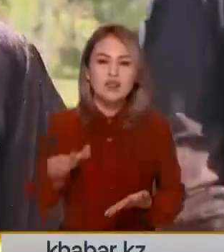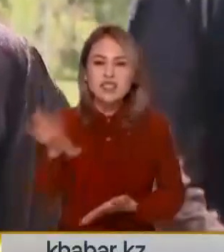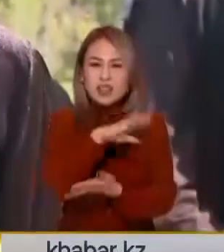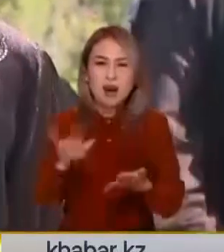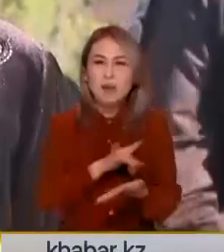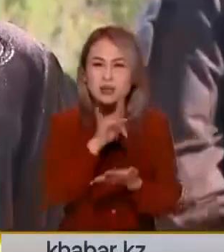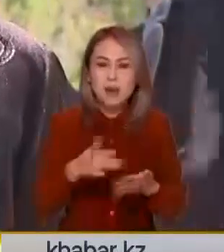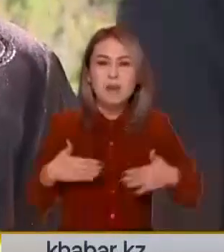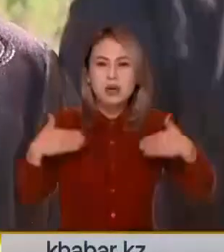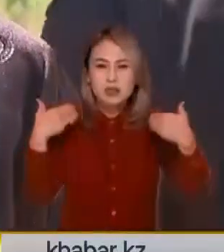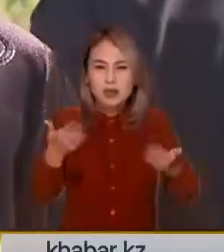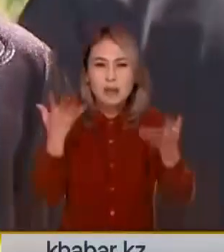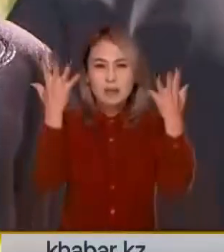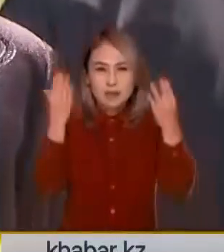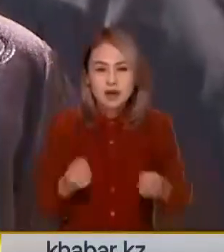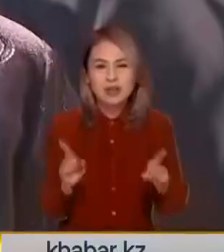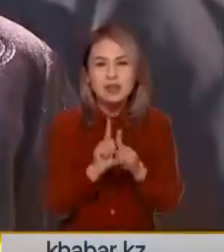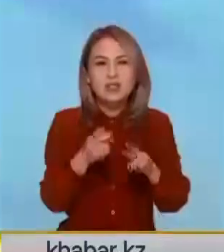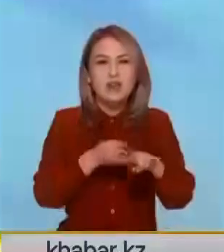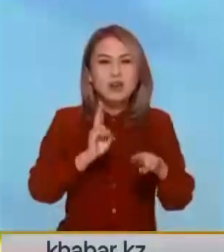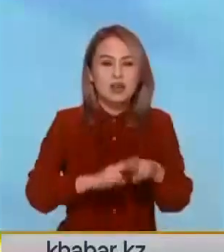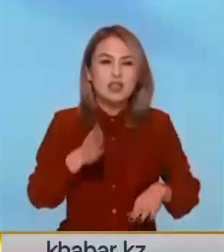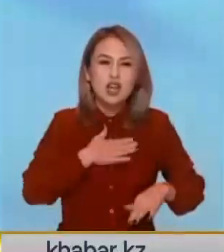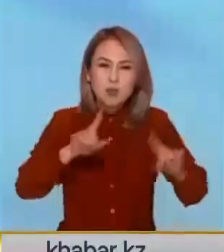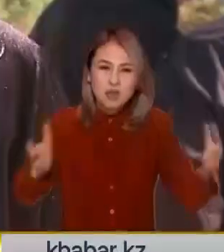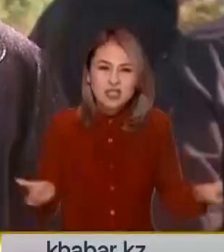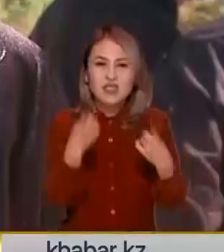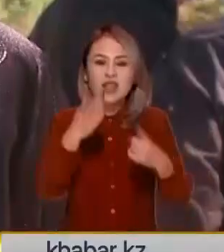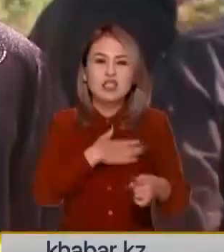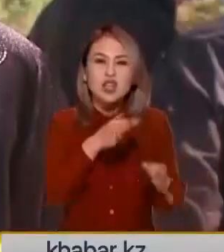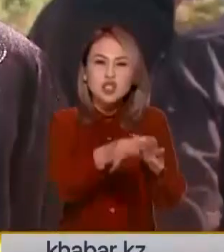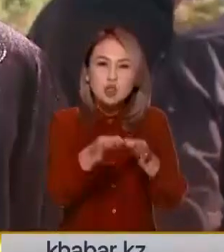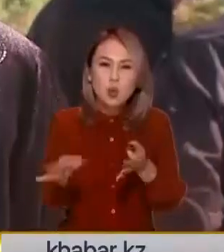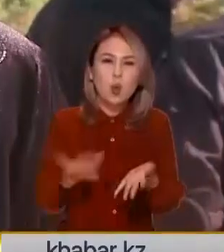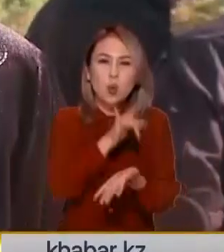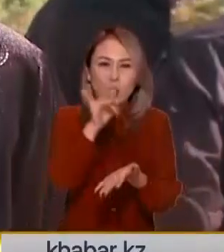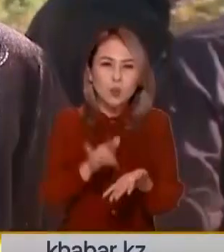Поздравляю всех с этим знаменательным днем. Процветание нашей стране, нашему региону, городу.